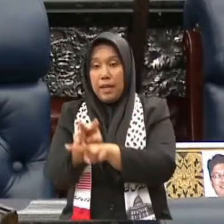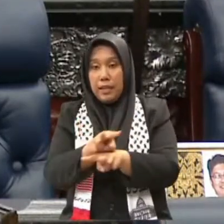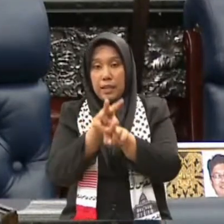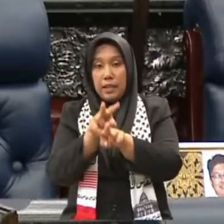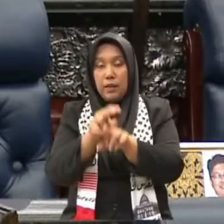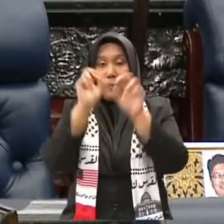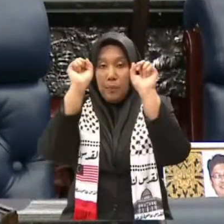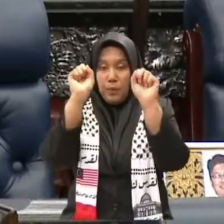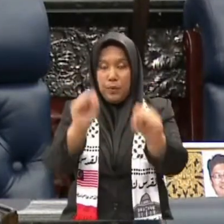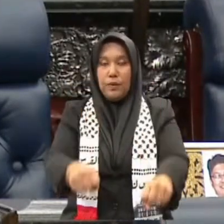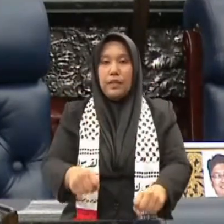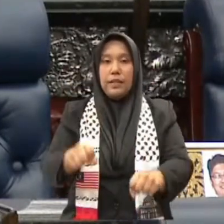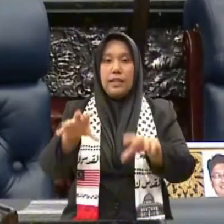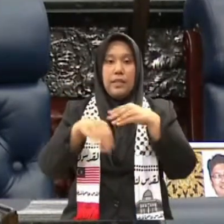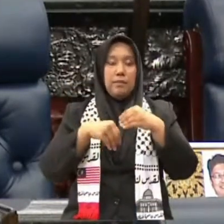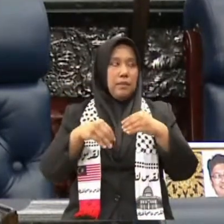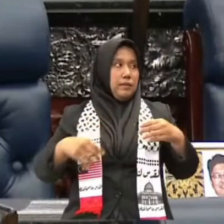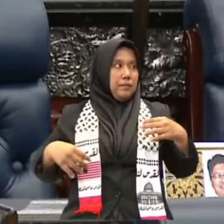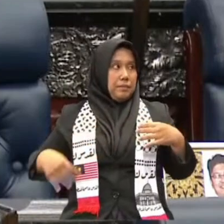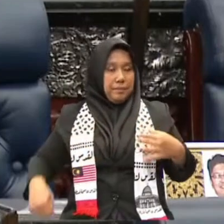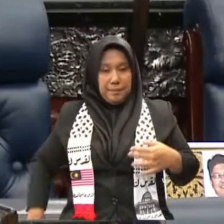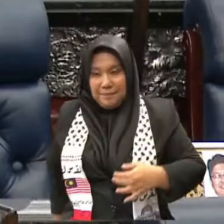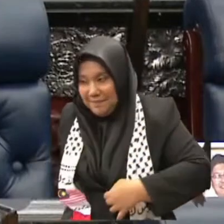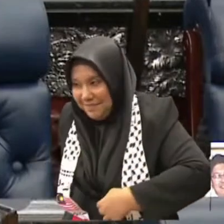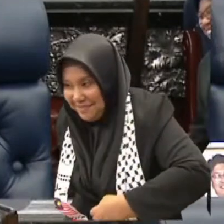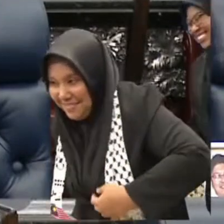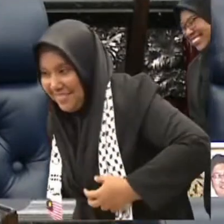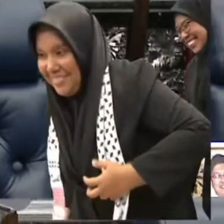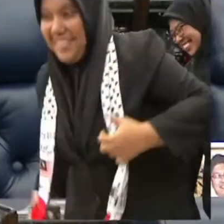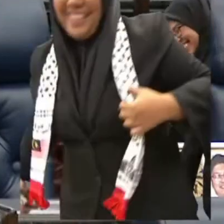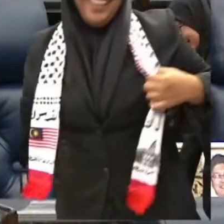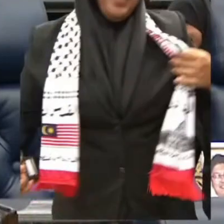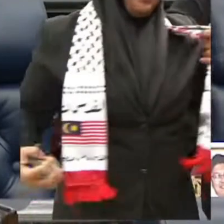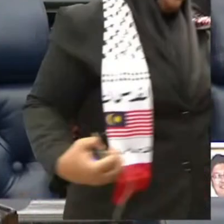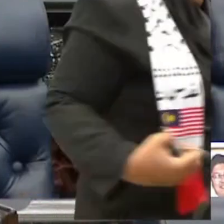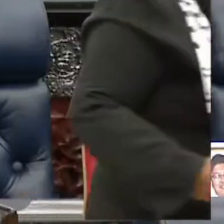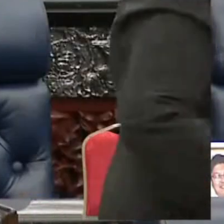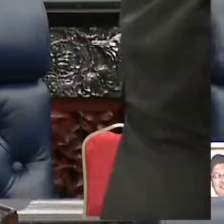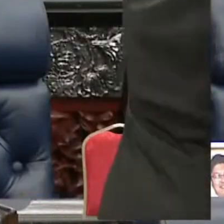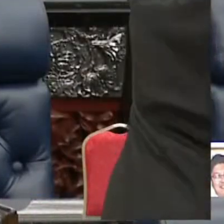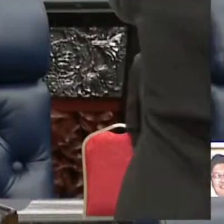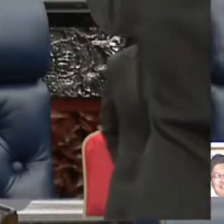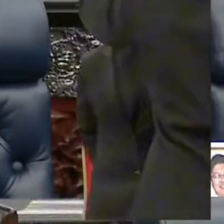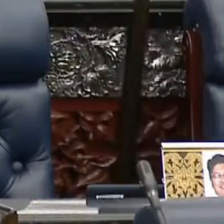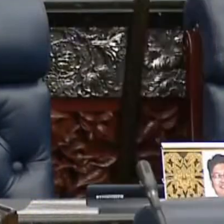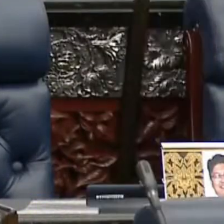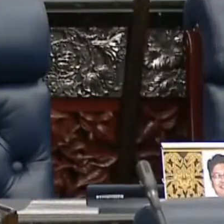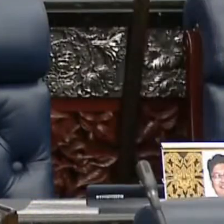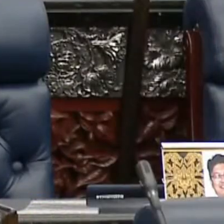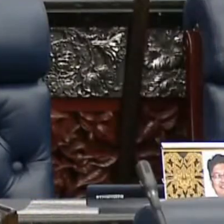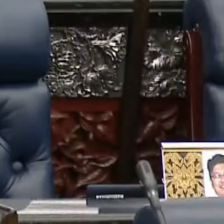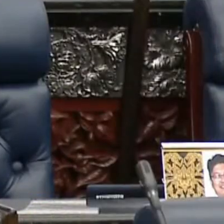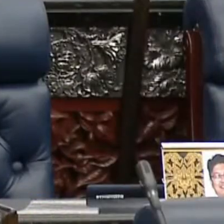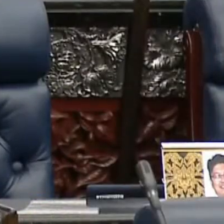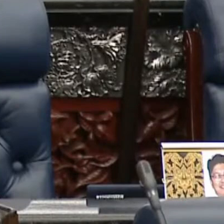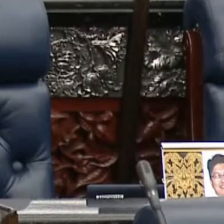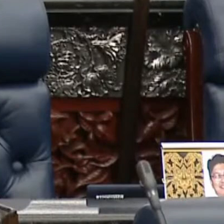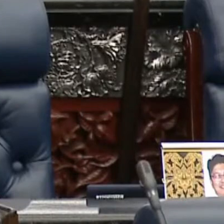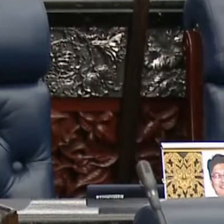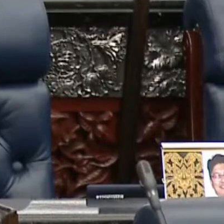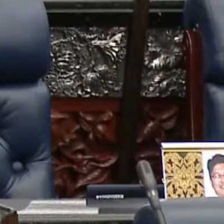pakai oleh nelayan-nelayan. Dan ini sangat mustahak, kerana apabila ada berlaku saja